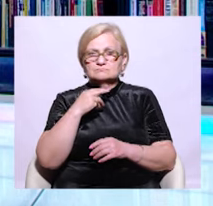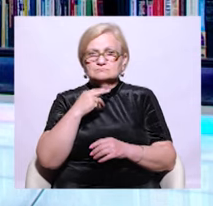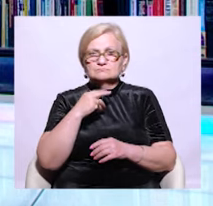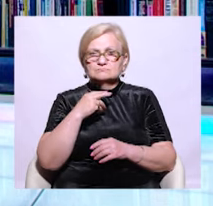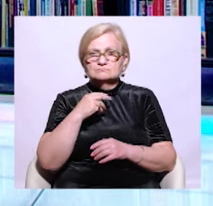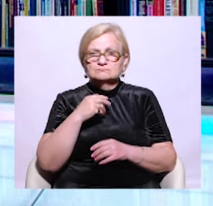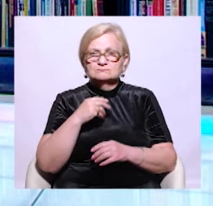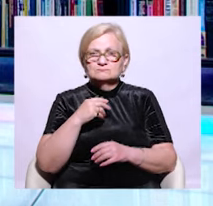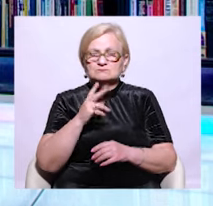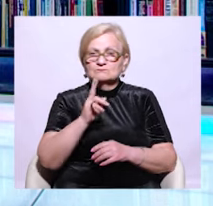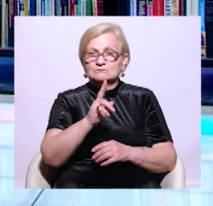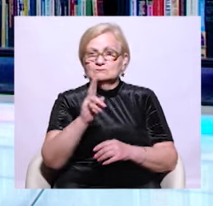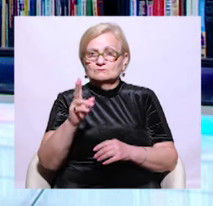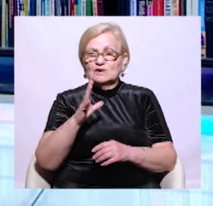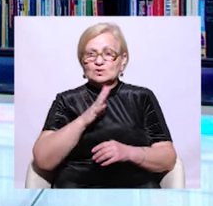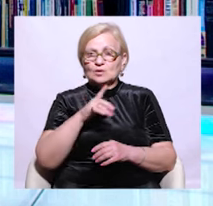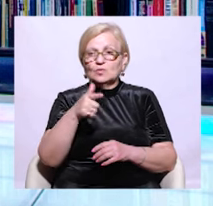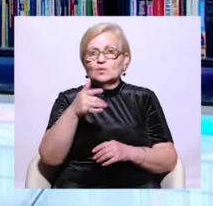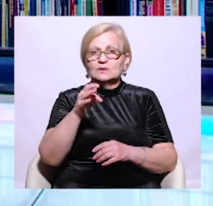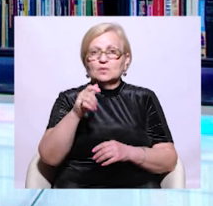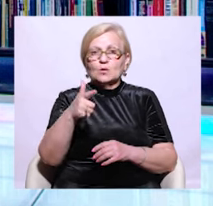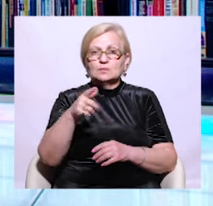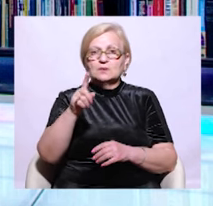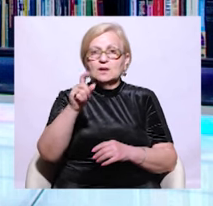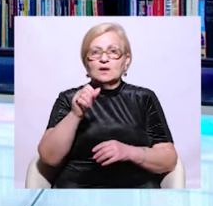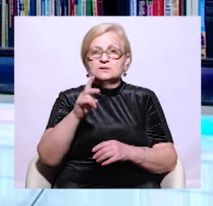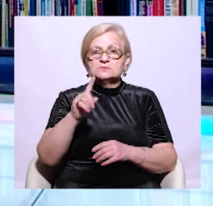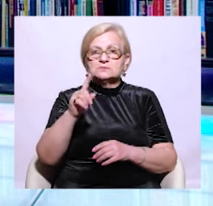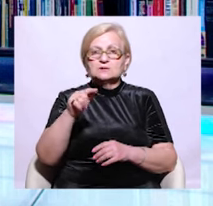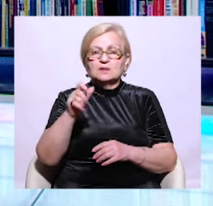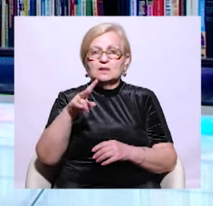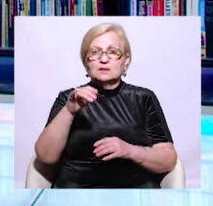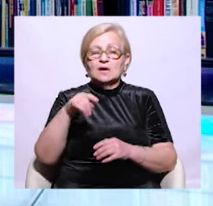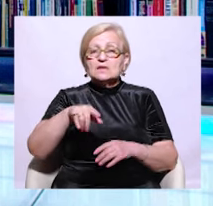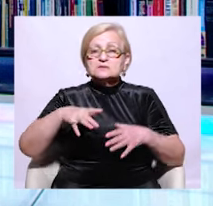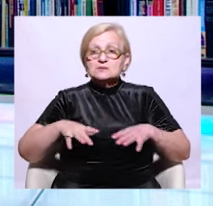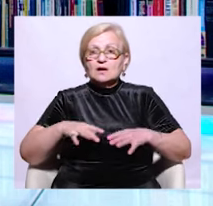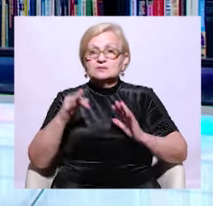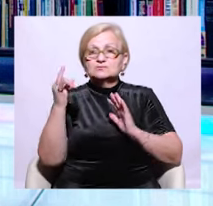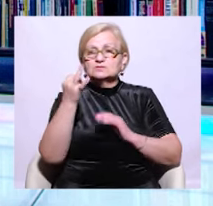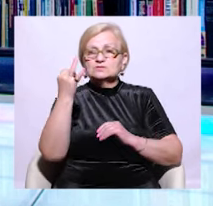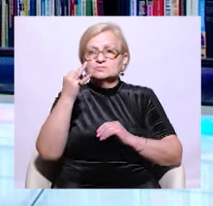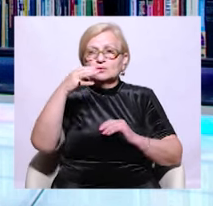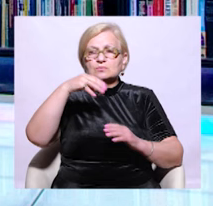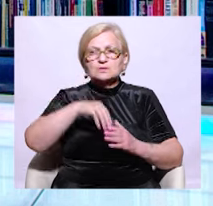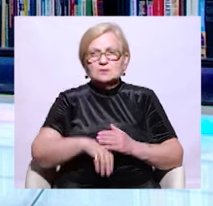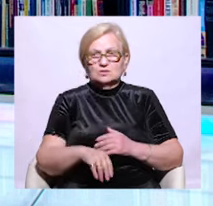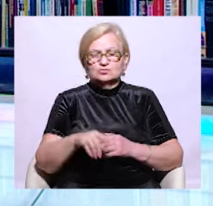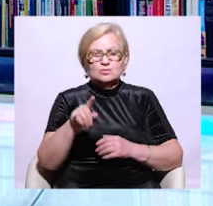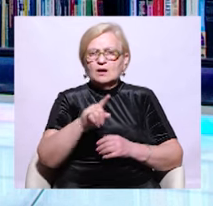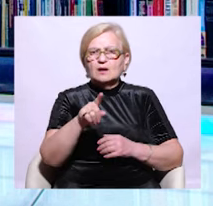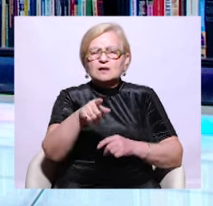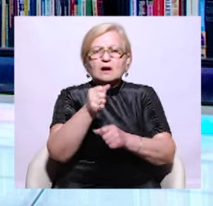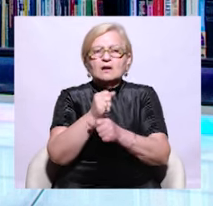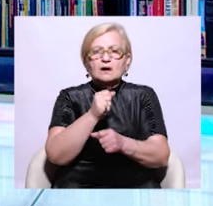წუთას. ვინ იყო გრიგოლ ხანძთელი საქართველოს ისტორიისთვის? რა ასეთი დამსახურება